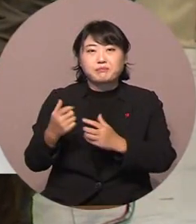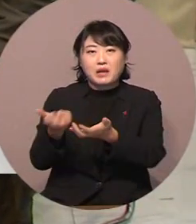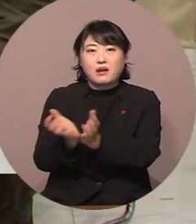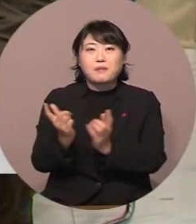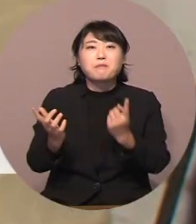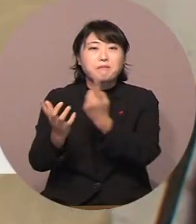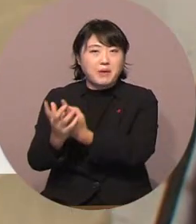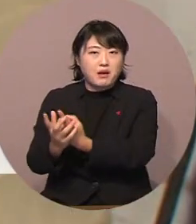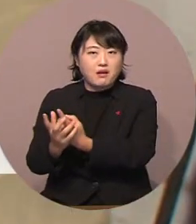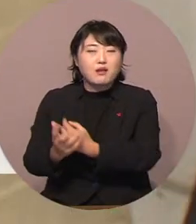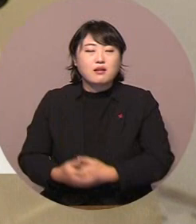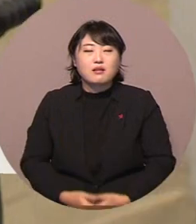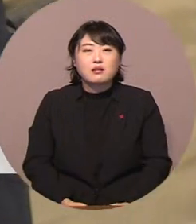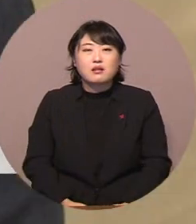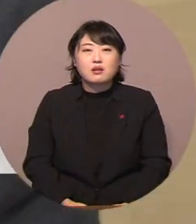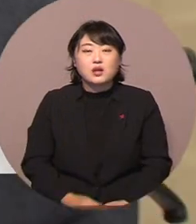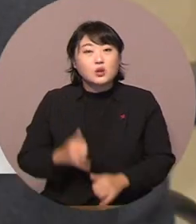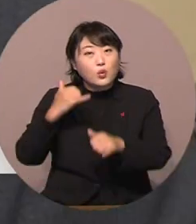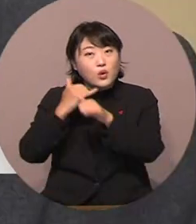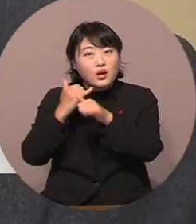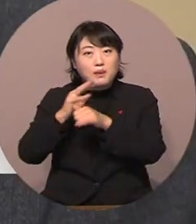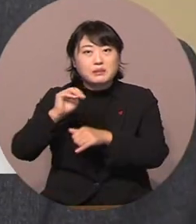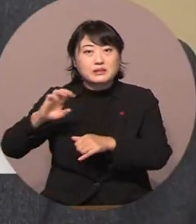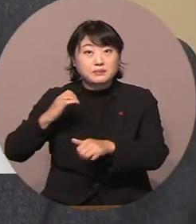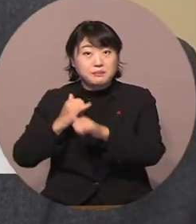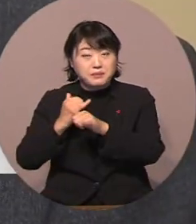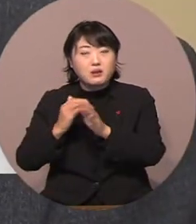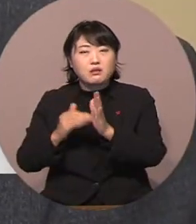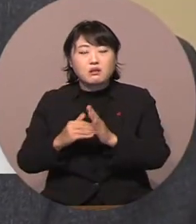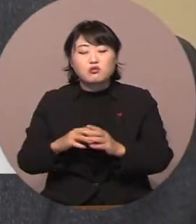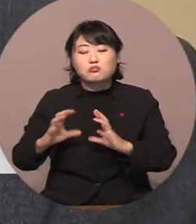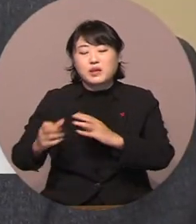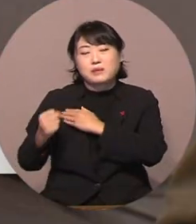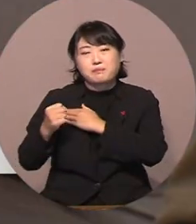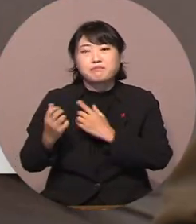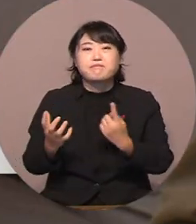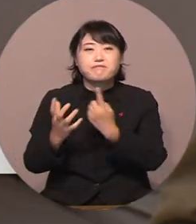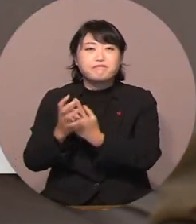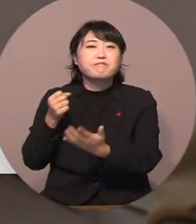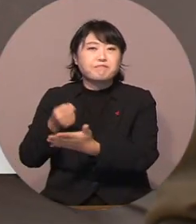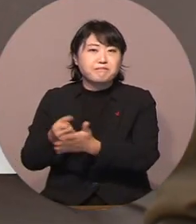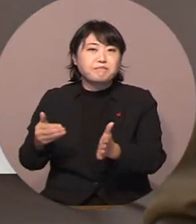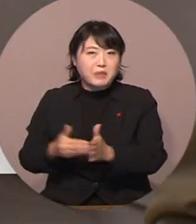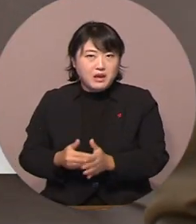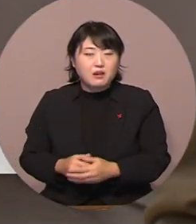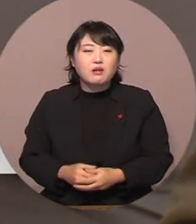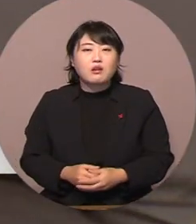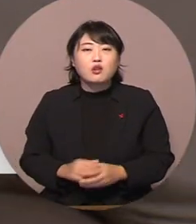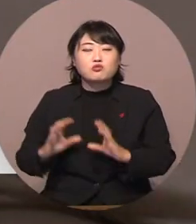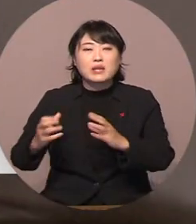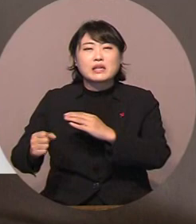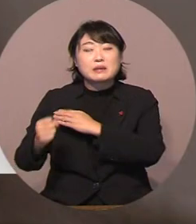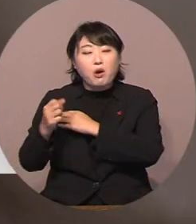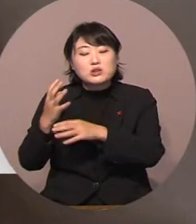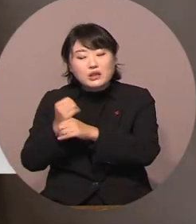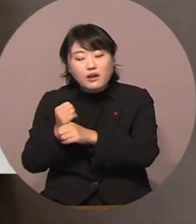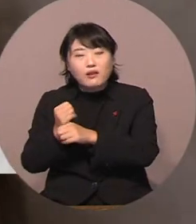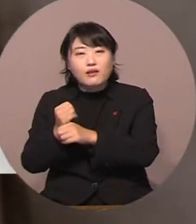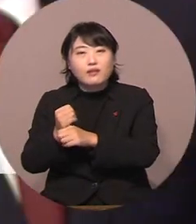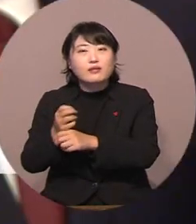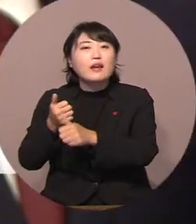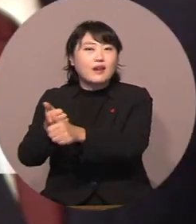취재진과의 통화해 국민의 힘 입당 결심을 고쳤으며 입당 식기와 방식은 국민의 힘의 뜻에 따르기로